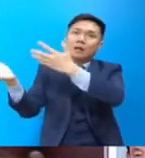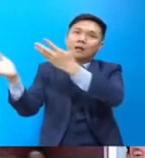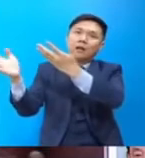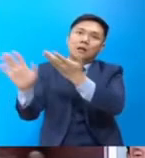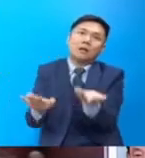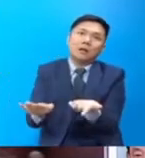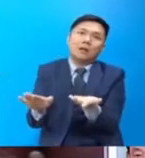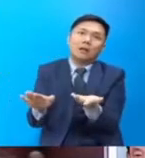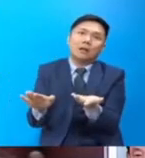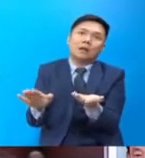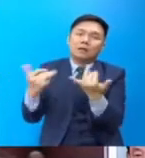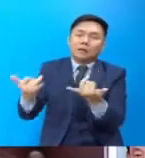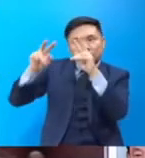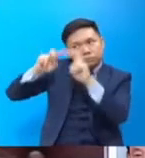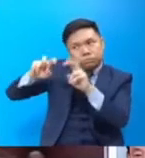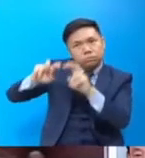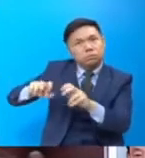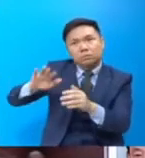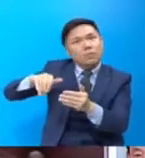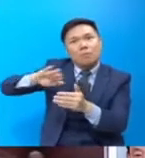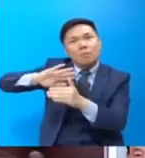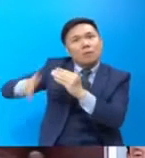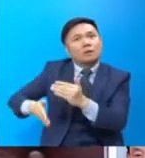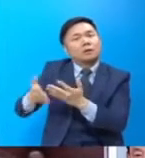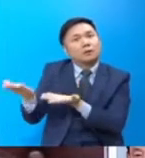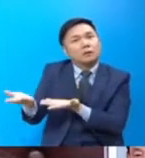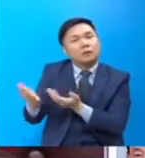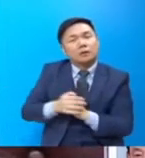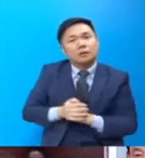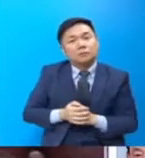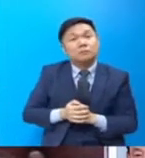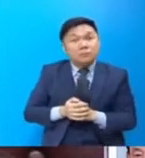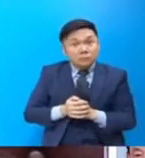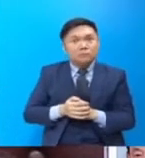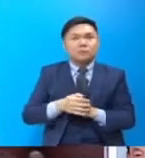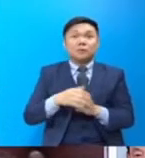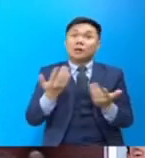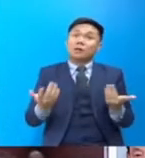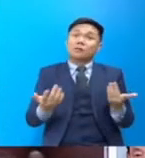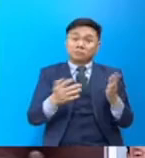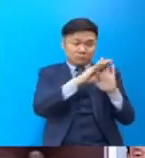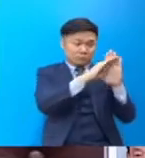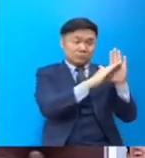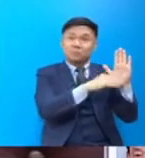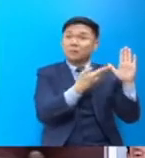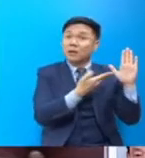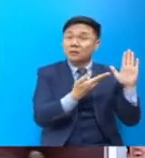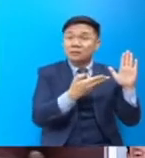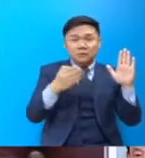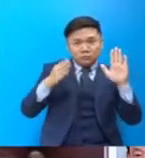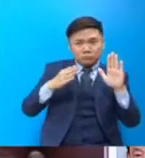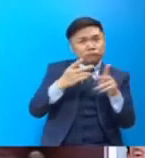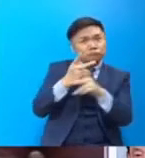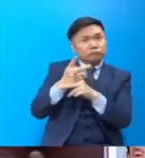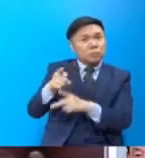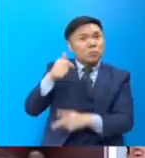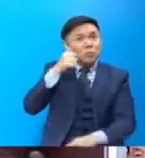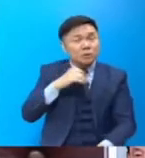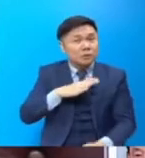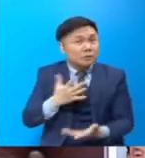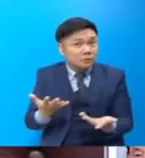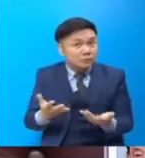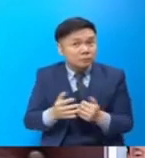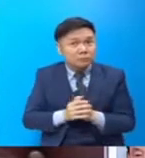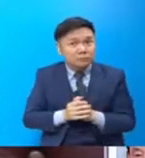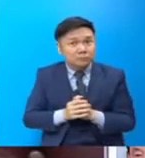sampai sekarang kesmas adachi dalam sesatan menjadi kita ingin tanya apakah isopi yang khusus berkaitan dengan pegawai wanita dan Kalau